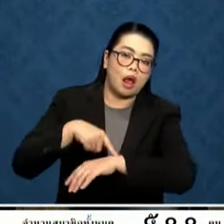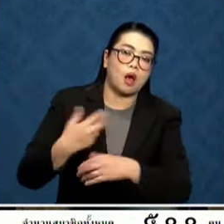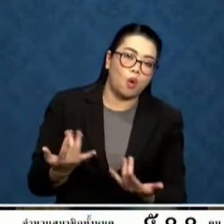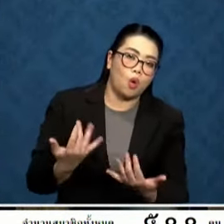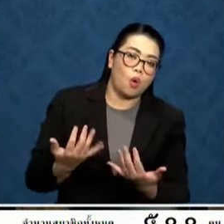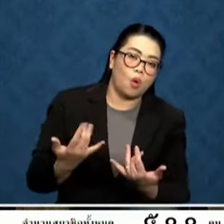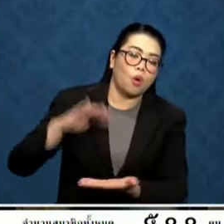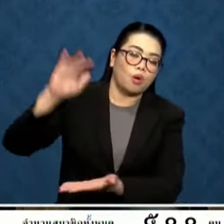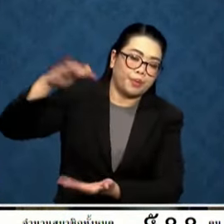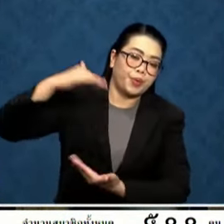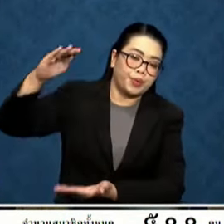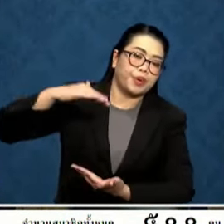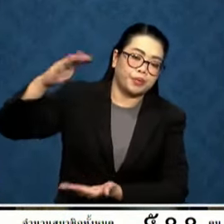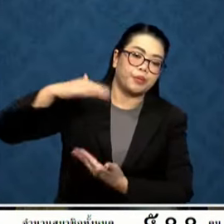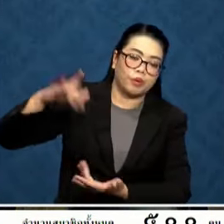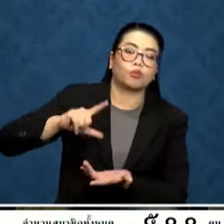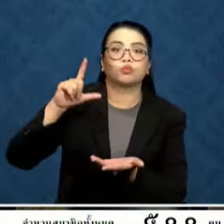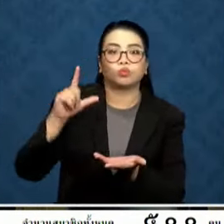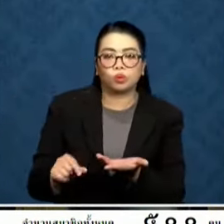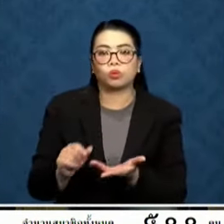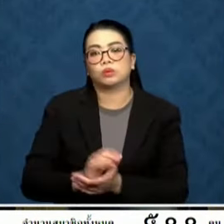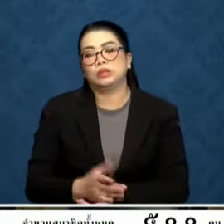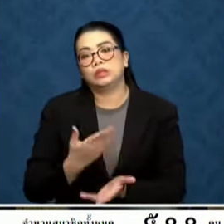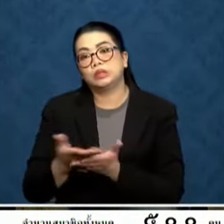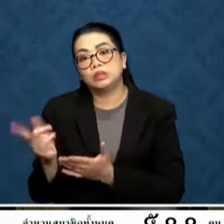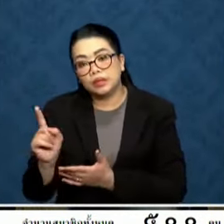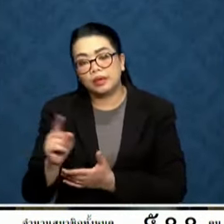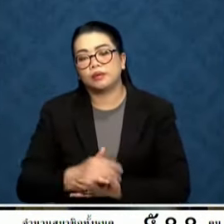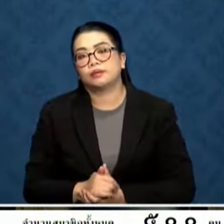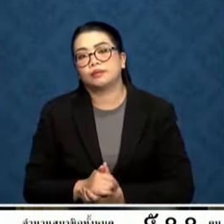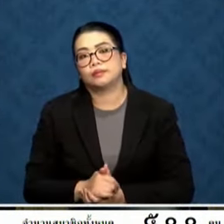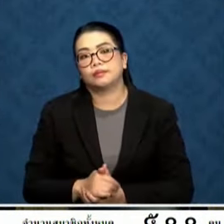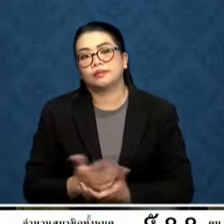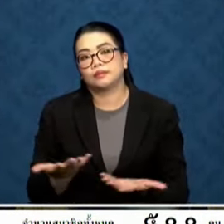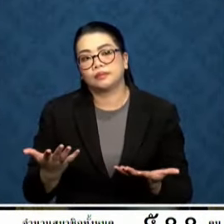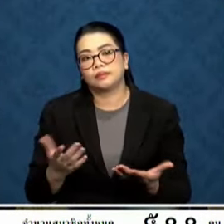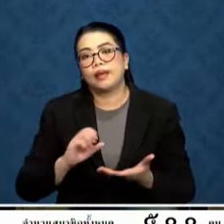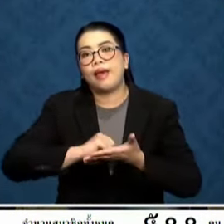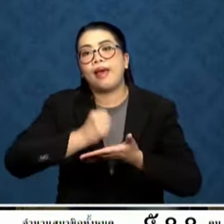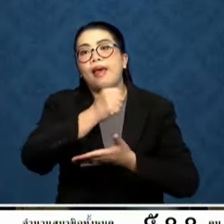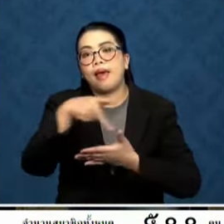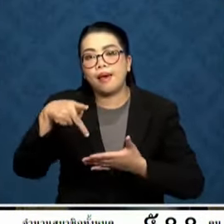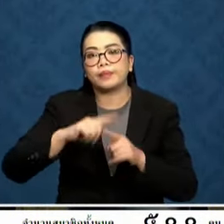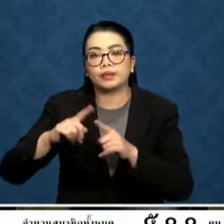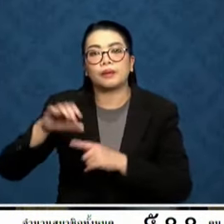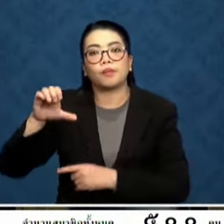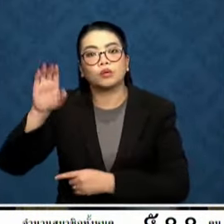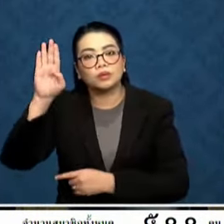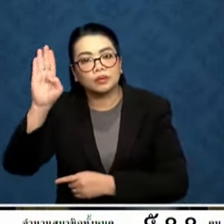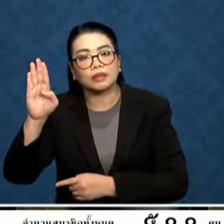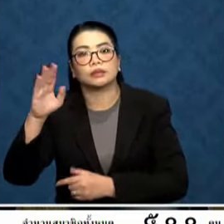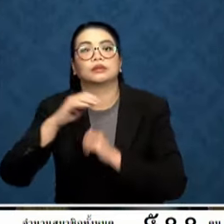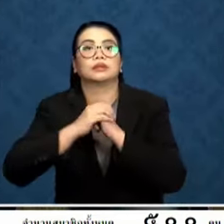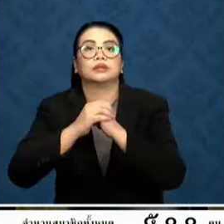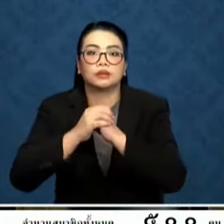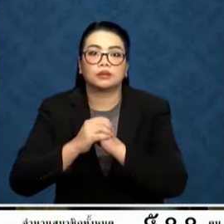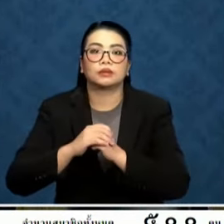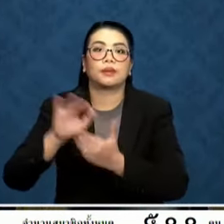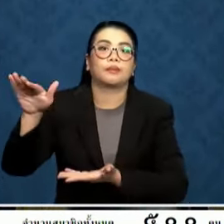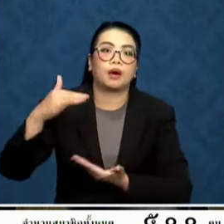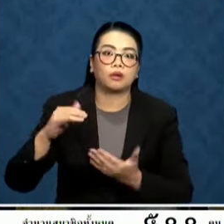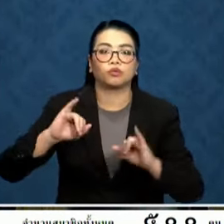นะครับไม่ว่าจะซื้อขายผ่านบริษัท